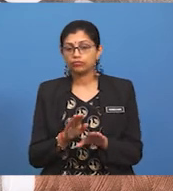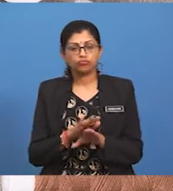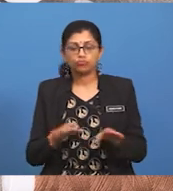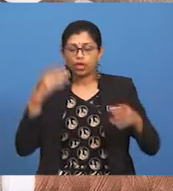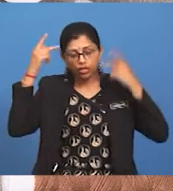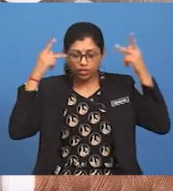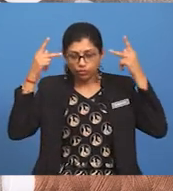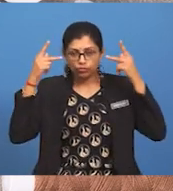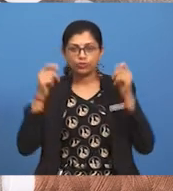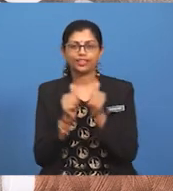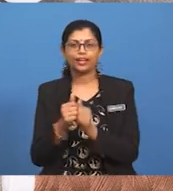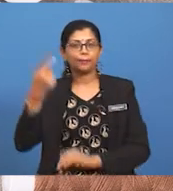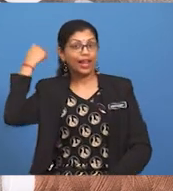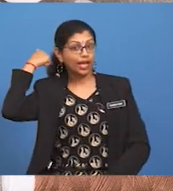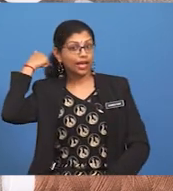badan belakang.